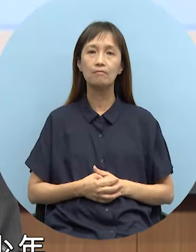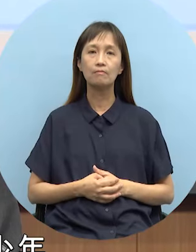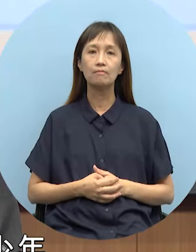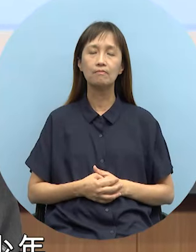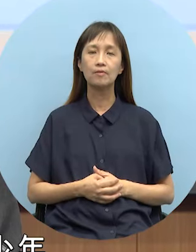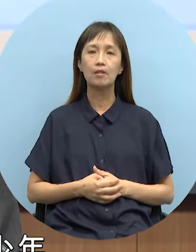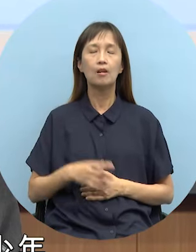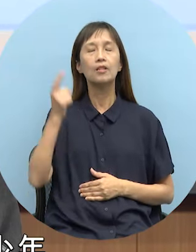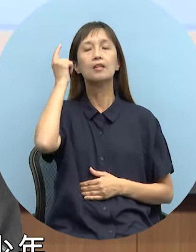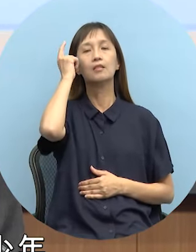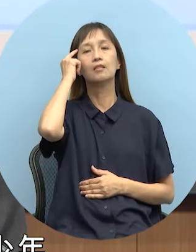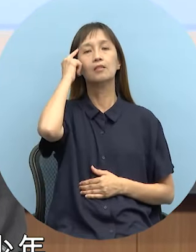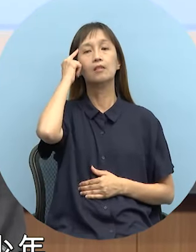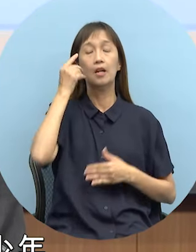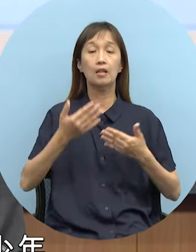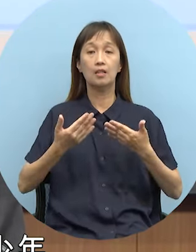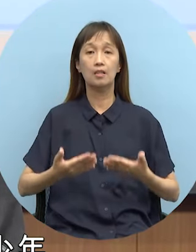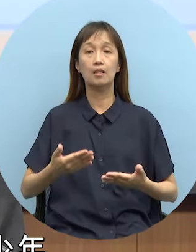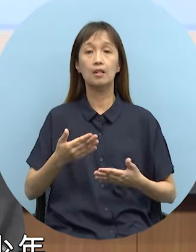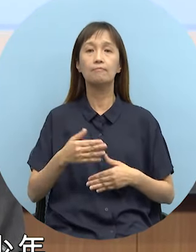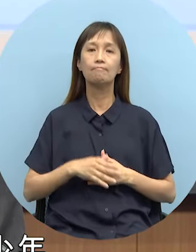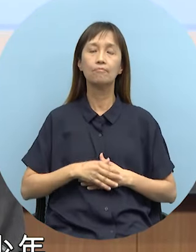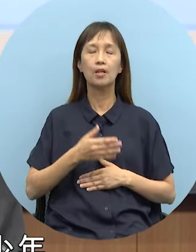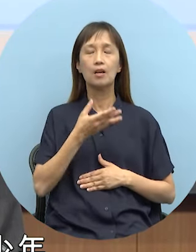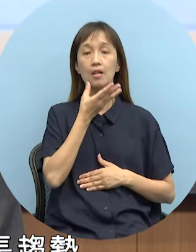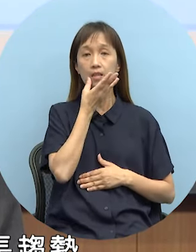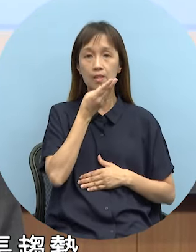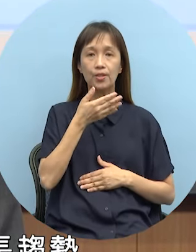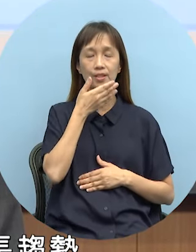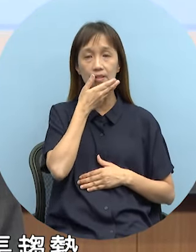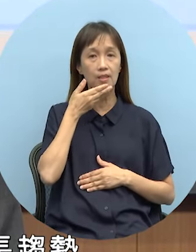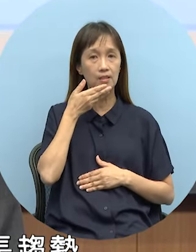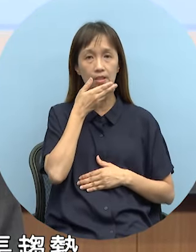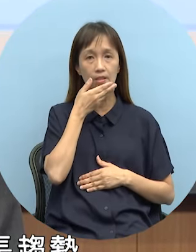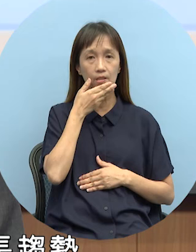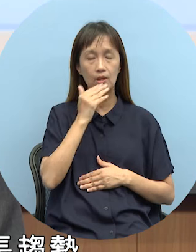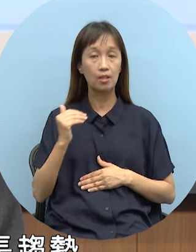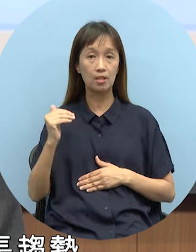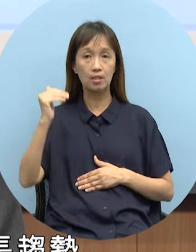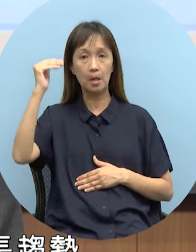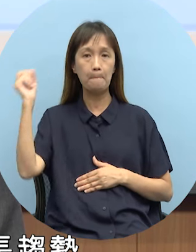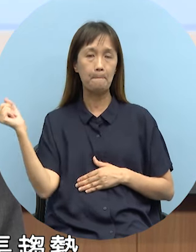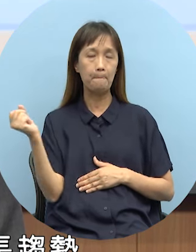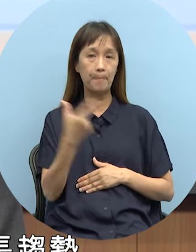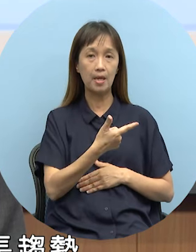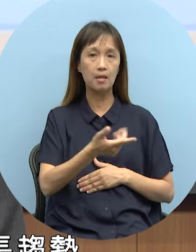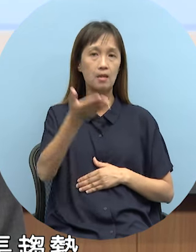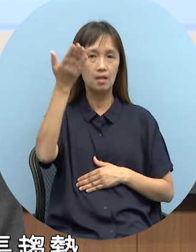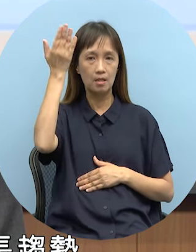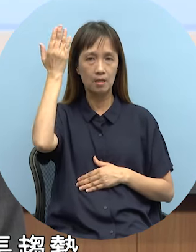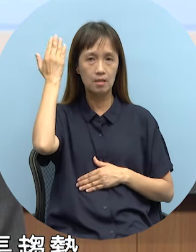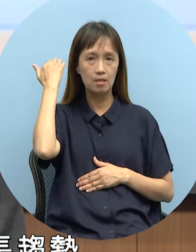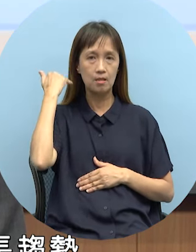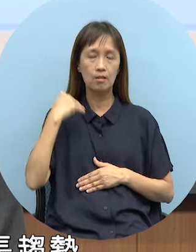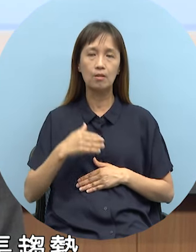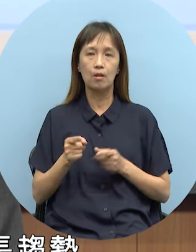我哋發覺咧，就現今當代嘅兒童同埋青少年咧，佢哋嘅身高咧係比以前咧係有明顯嘅長期